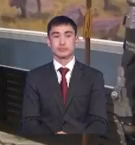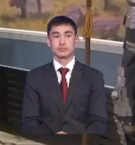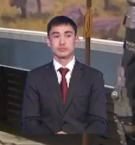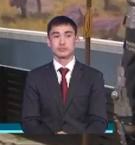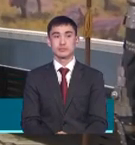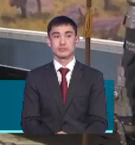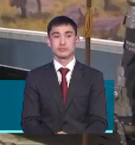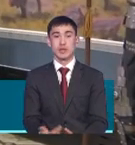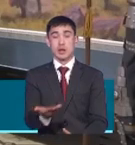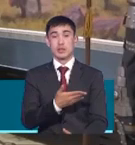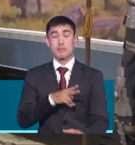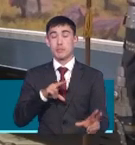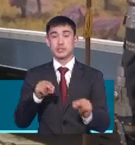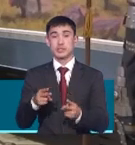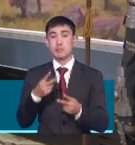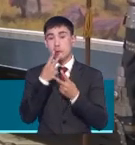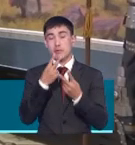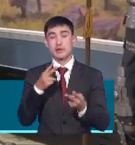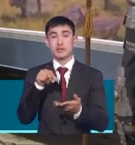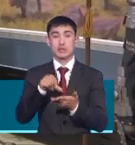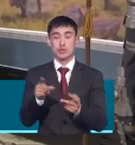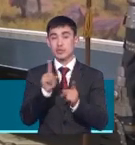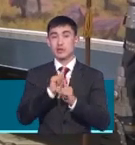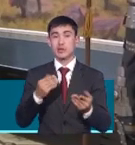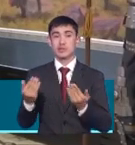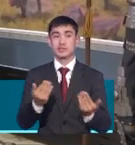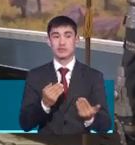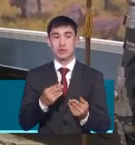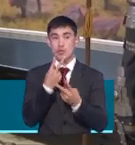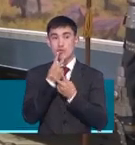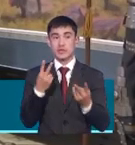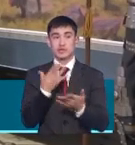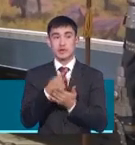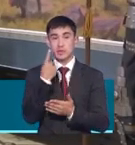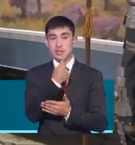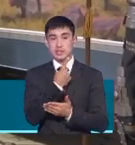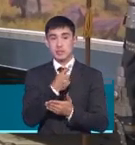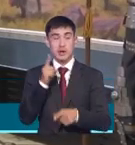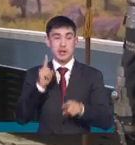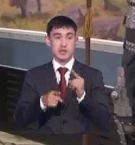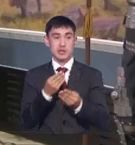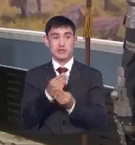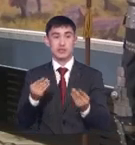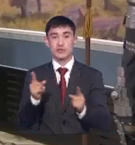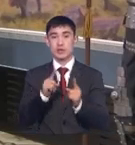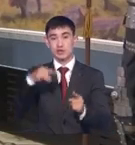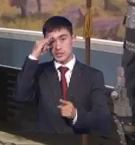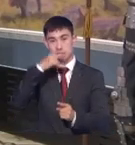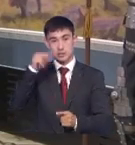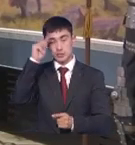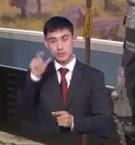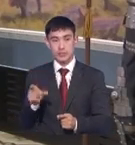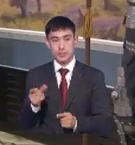наследию нам посчастливилось побывать на этой уникальной выстав и увидеть своими глазами редкие вещи великого казахского